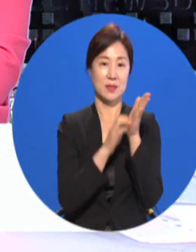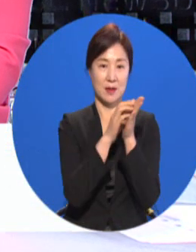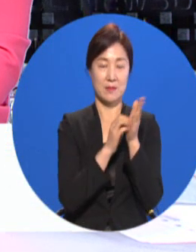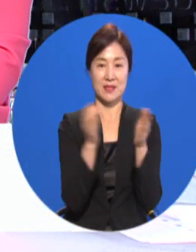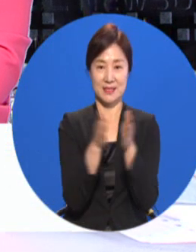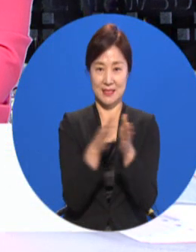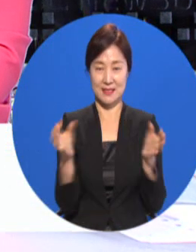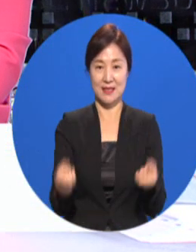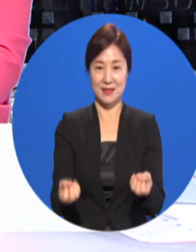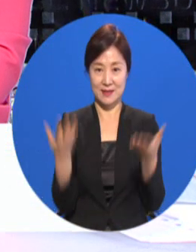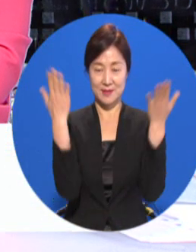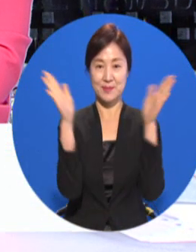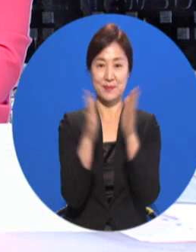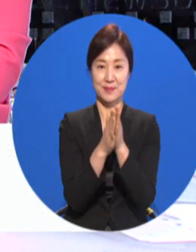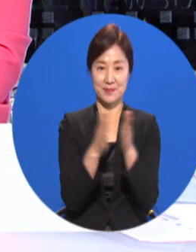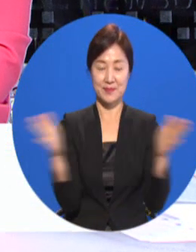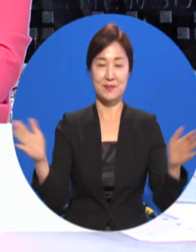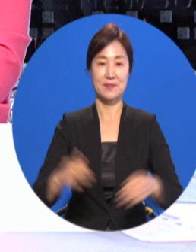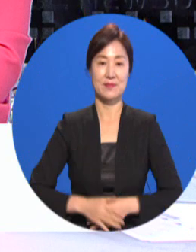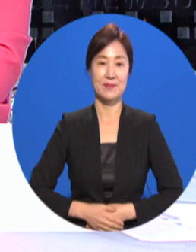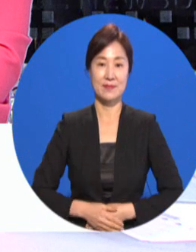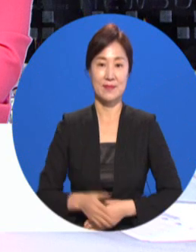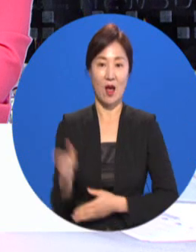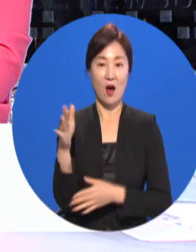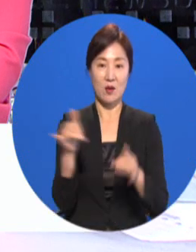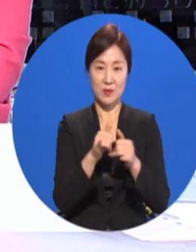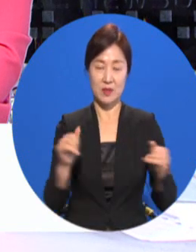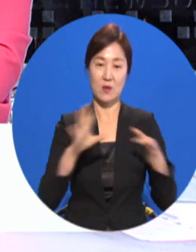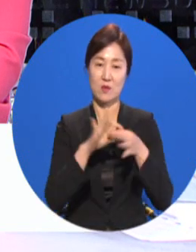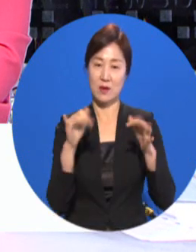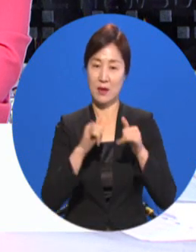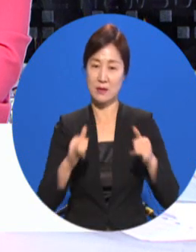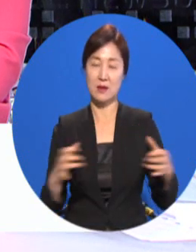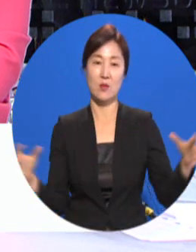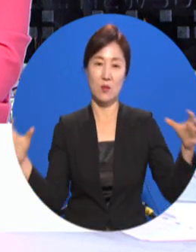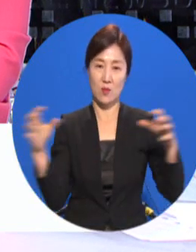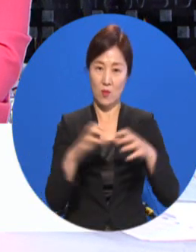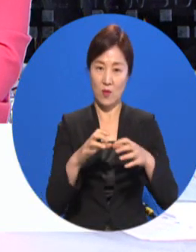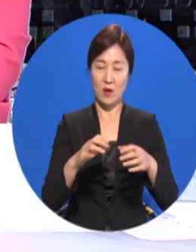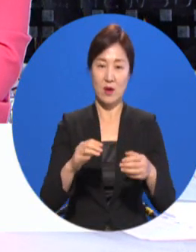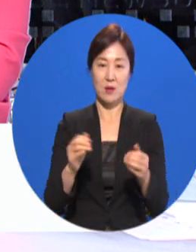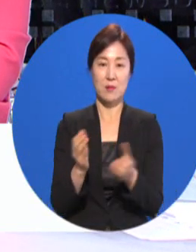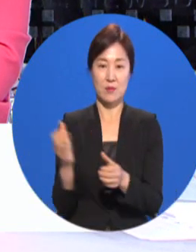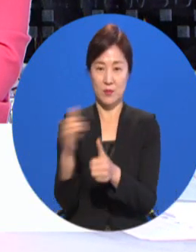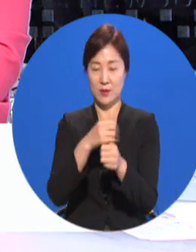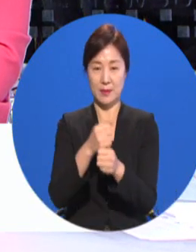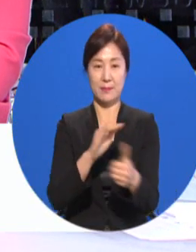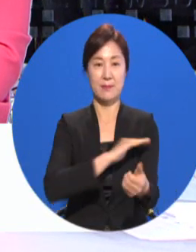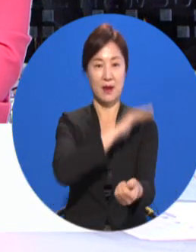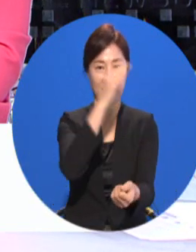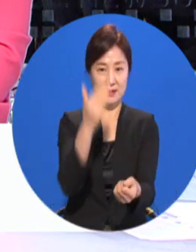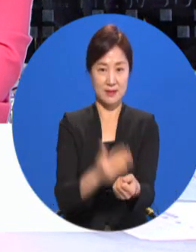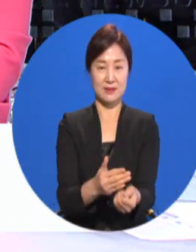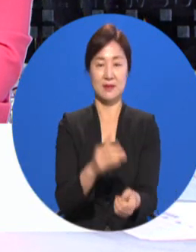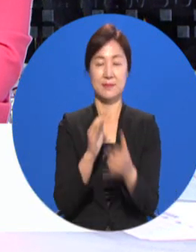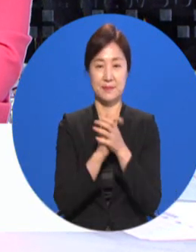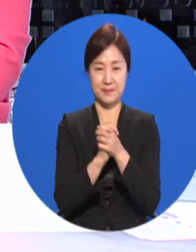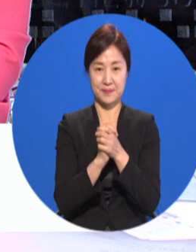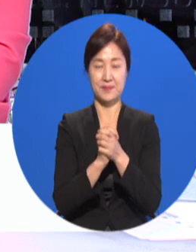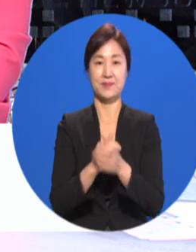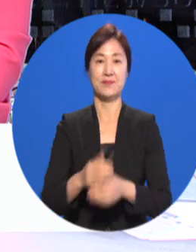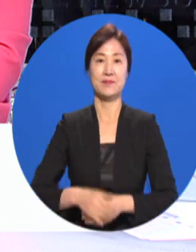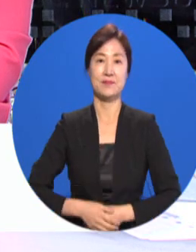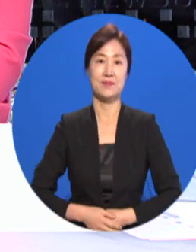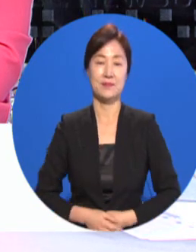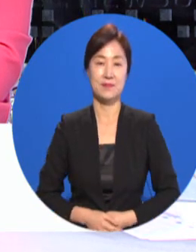매 시기 열렸습니다 어빈 들과 관계자들은 한마음으로 올 한해 풍어 와 만선을 기원했습니다 강서영 기자가 현장을